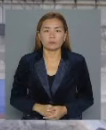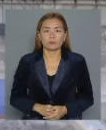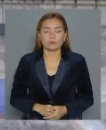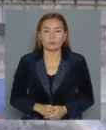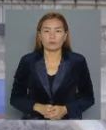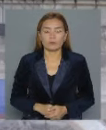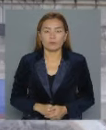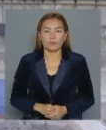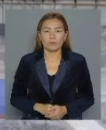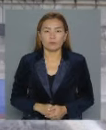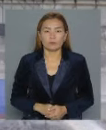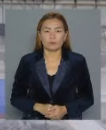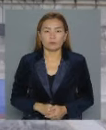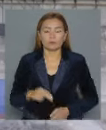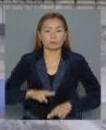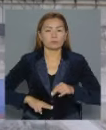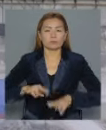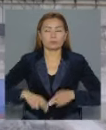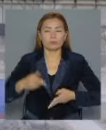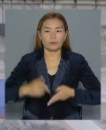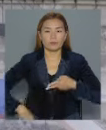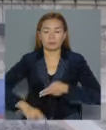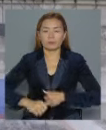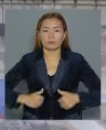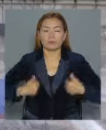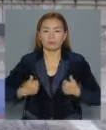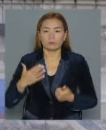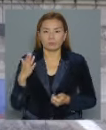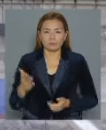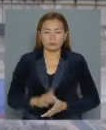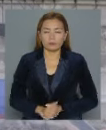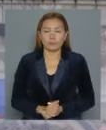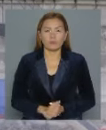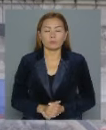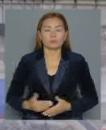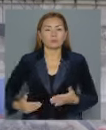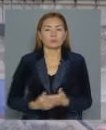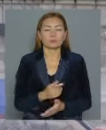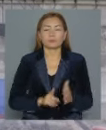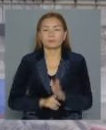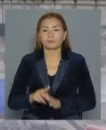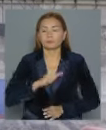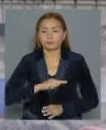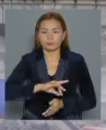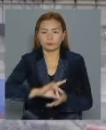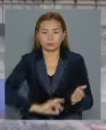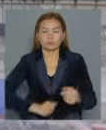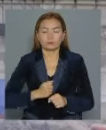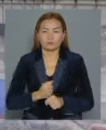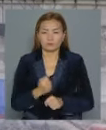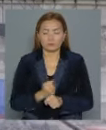құрылыс аяқтауды тездетіп отырмыз. Біз енді оны қайта бастап тез арада жасауға